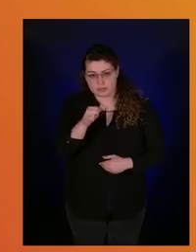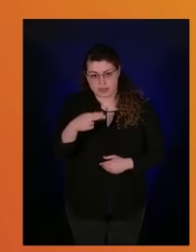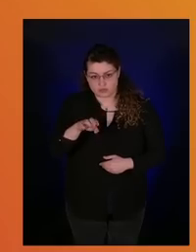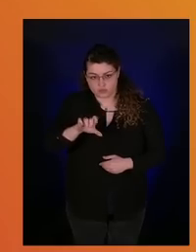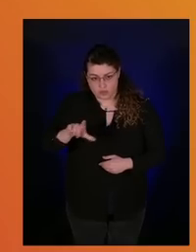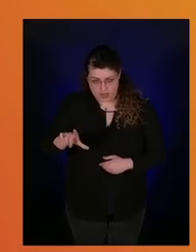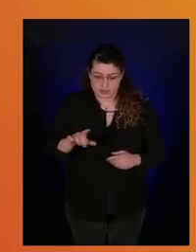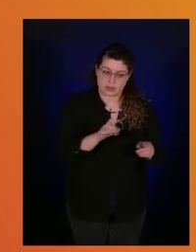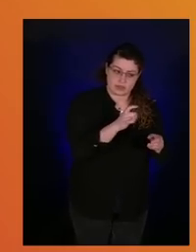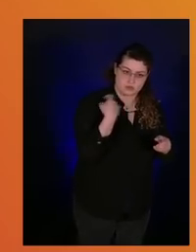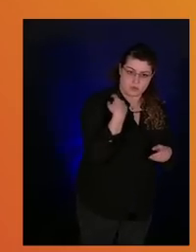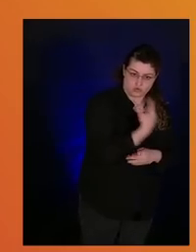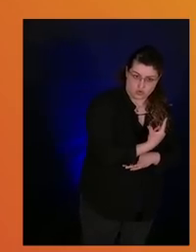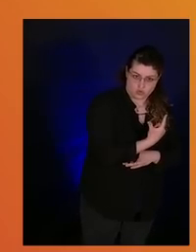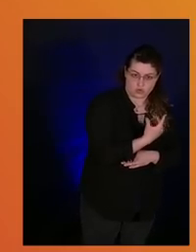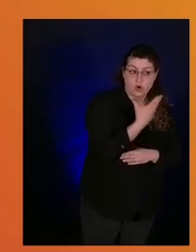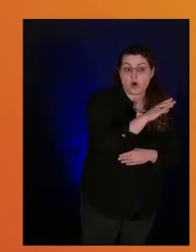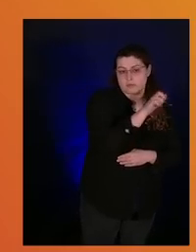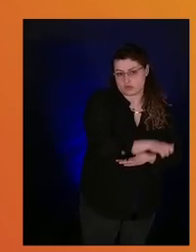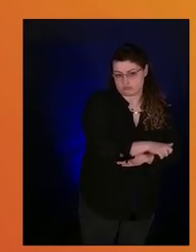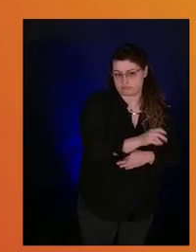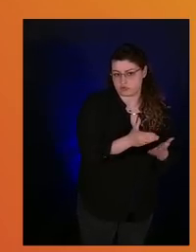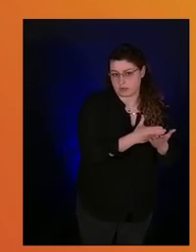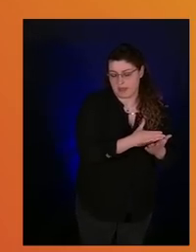2, Amine Mokadem.